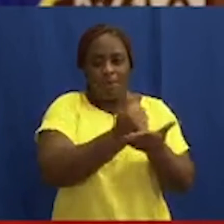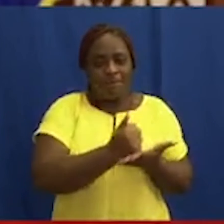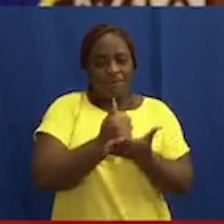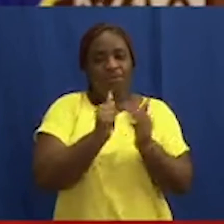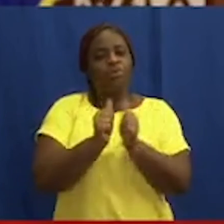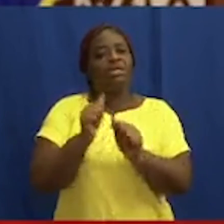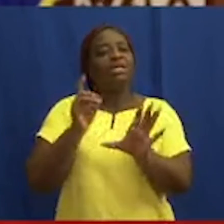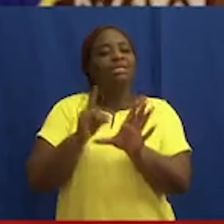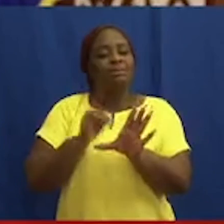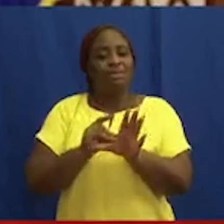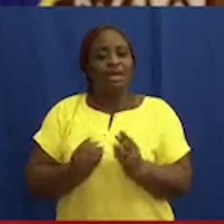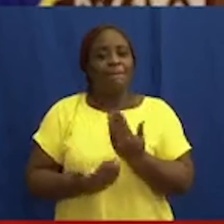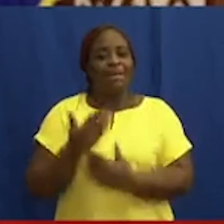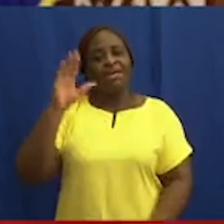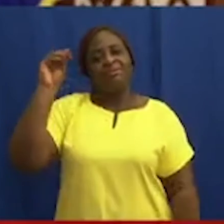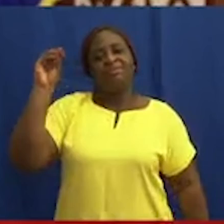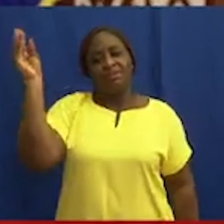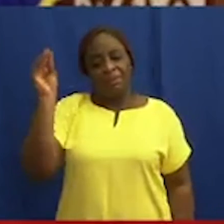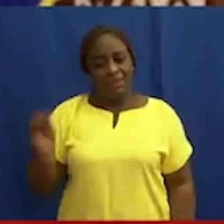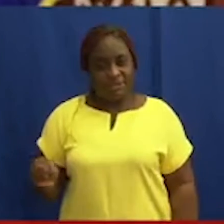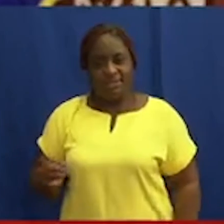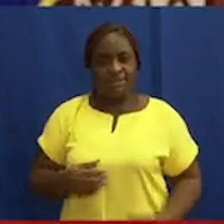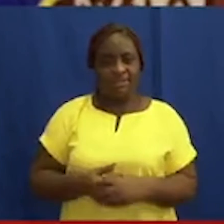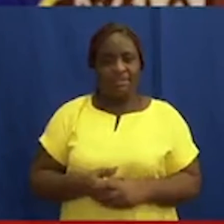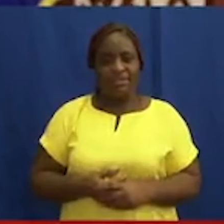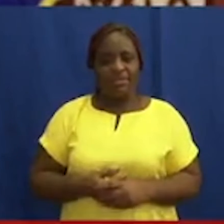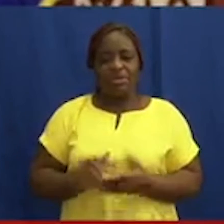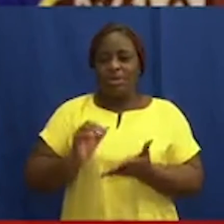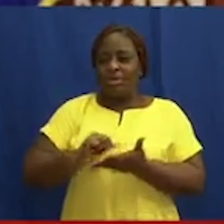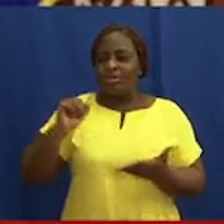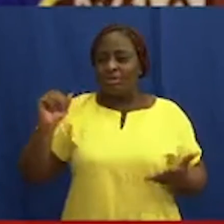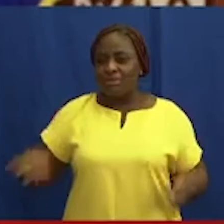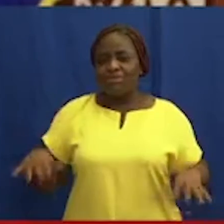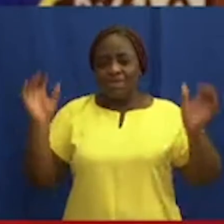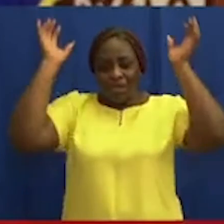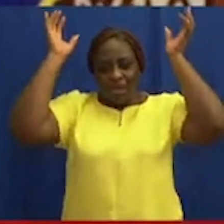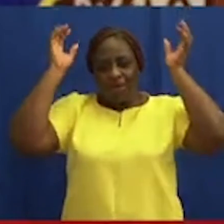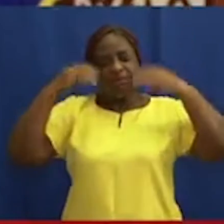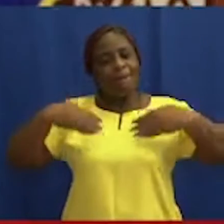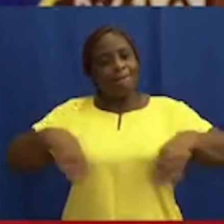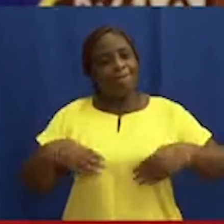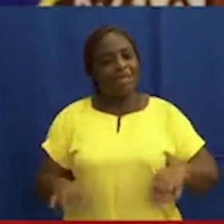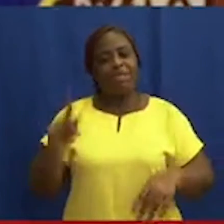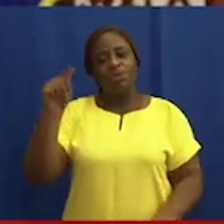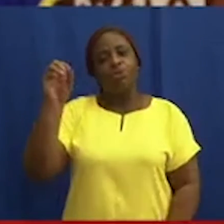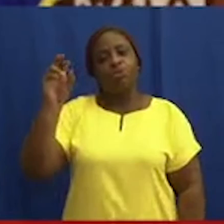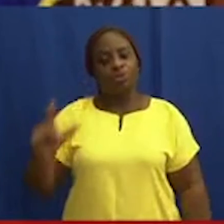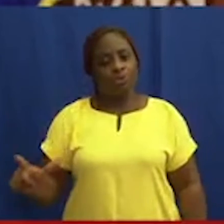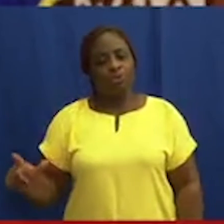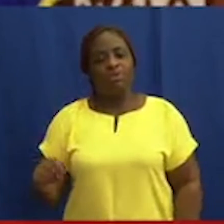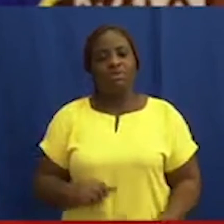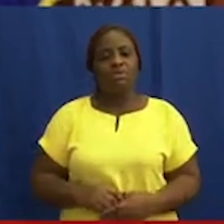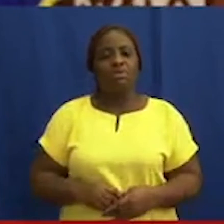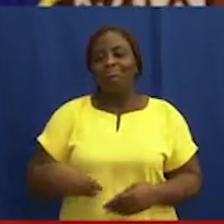da tsarin nan na TVET da kuma Free Senior High School. Na dai san al'umman kasar Ghana kun dai